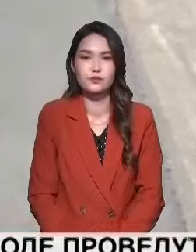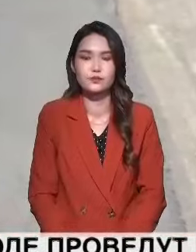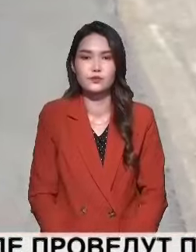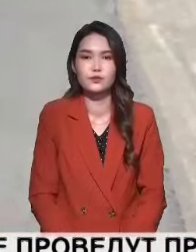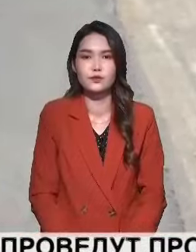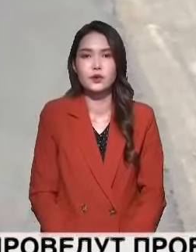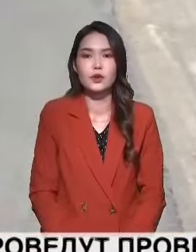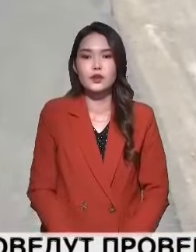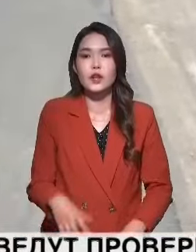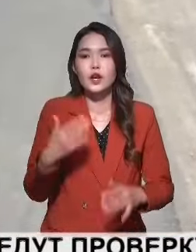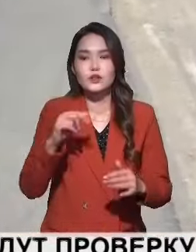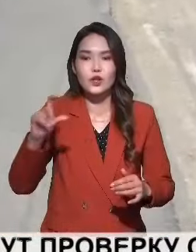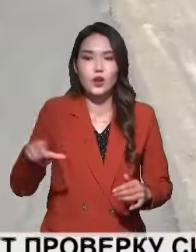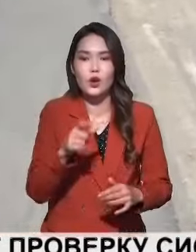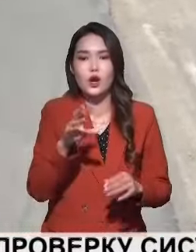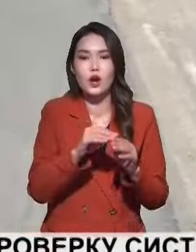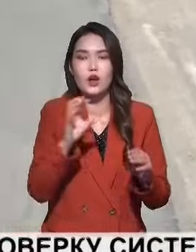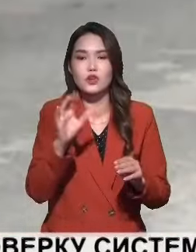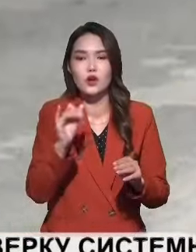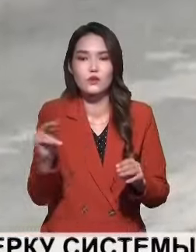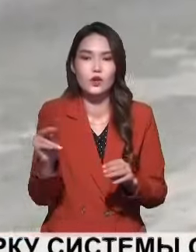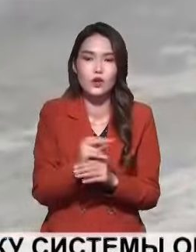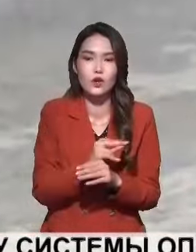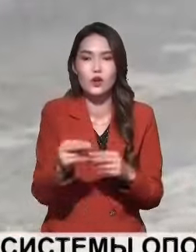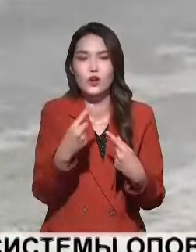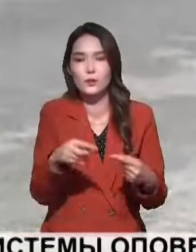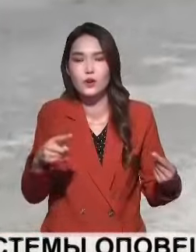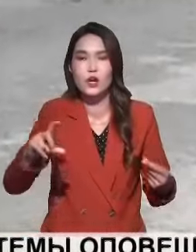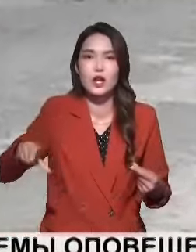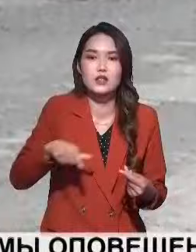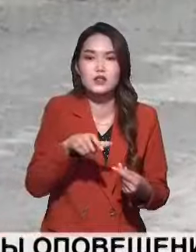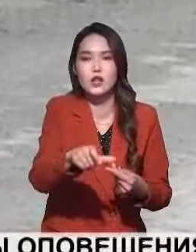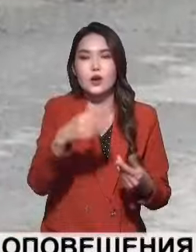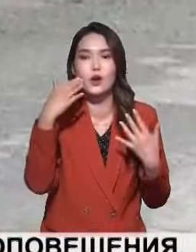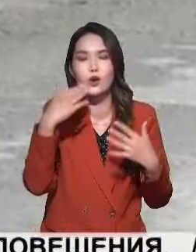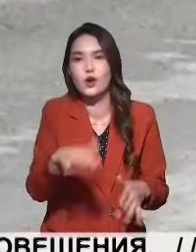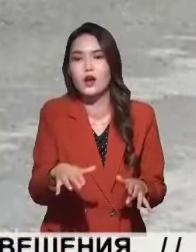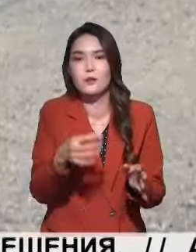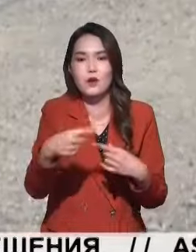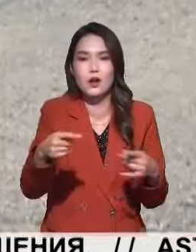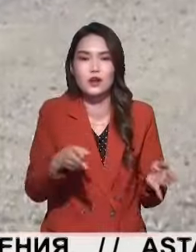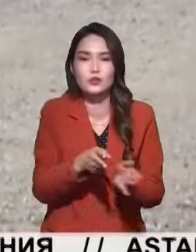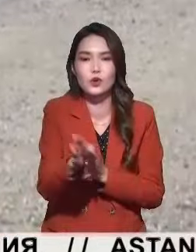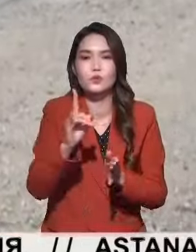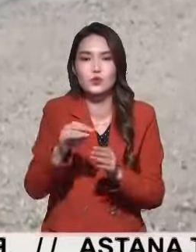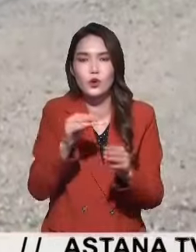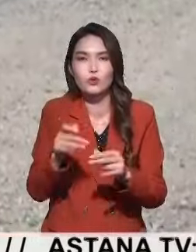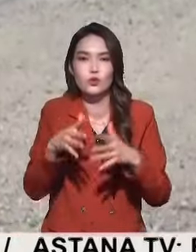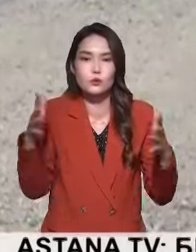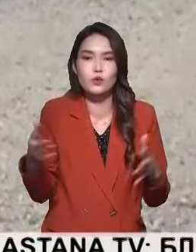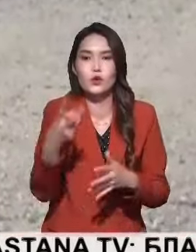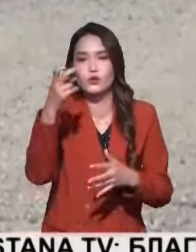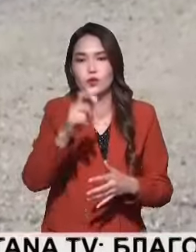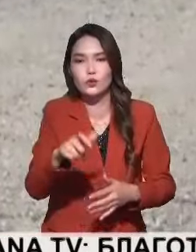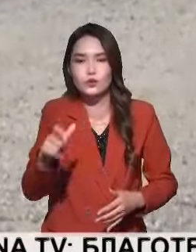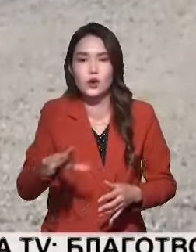Состояние дорог давно вызывает у актюбинцев бурю эмоций, чего стоит трасса Актобе-Хромтау-Карабутак. Чтобы проехать чуть больше 200 километров,